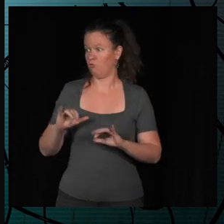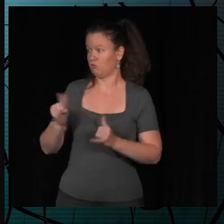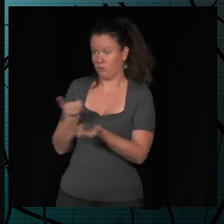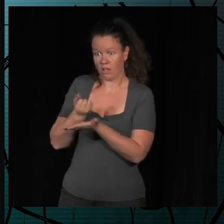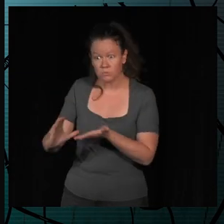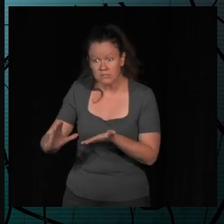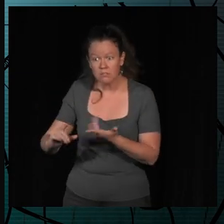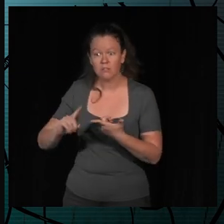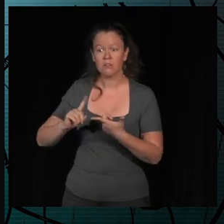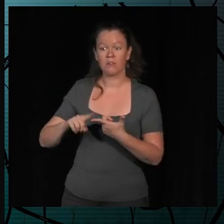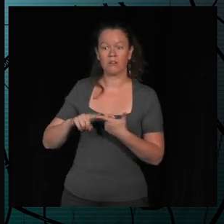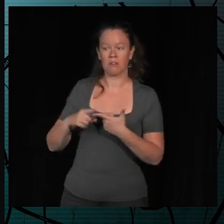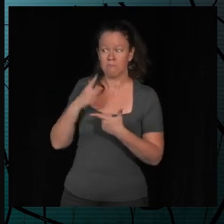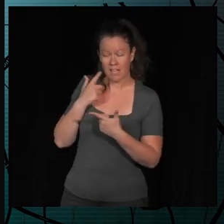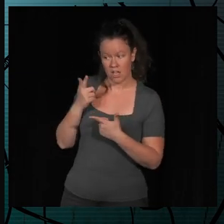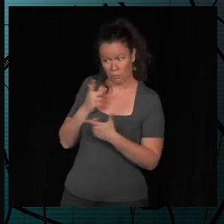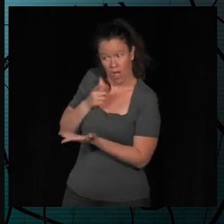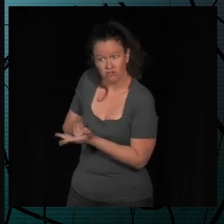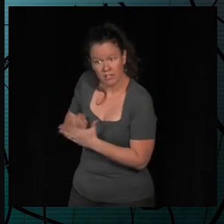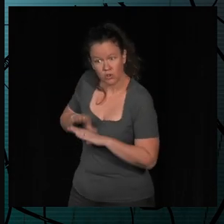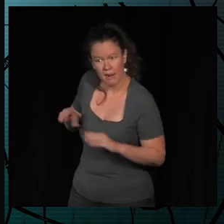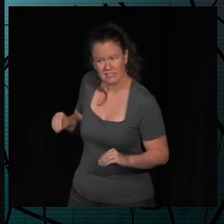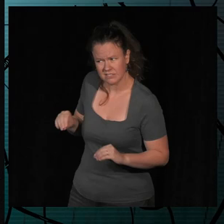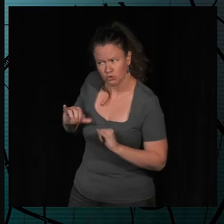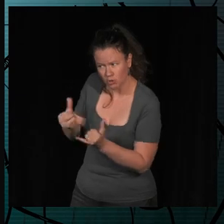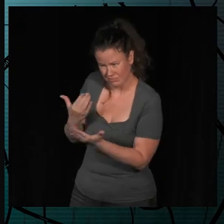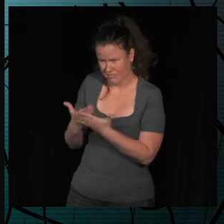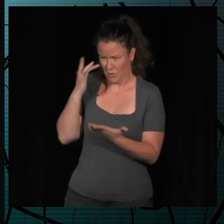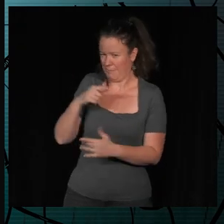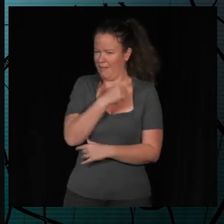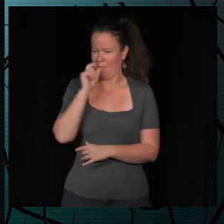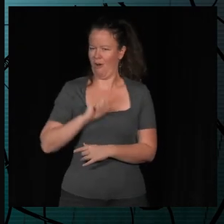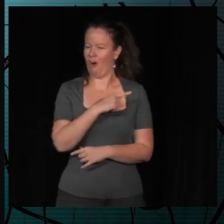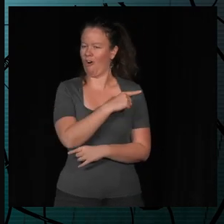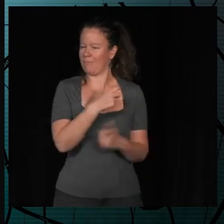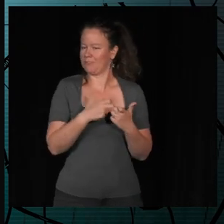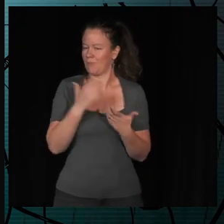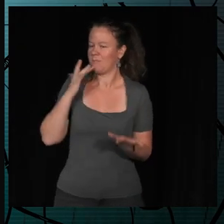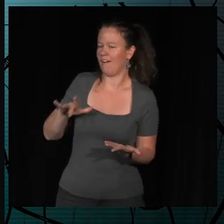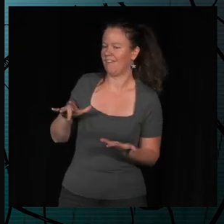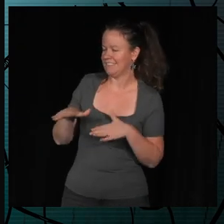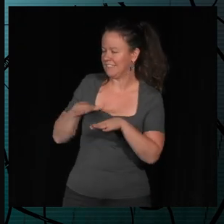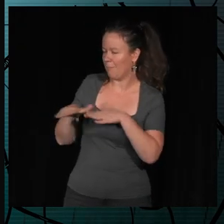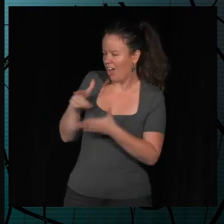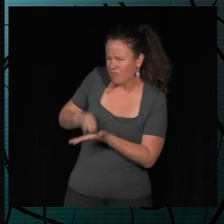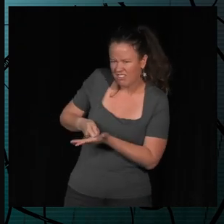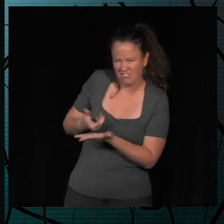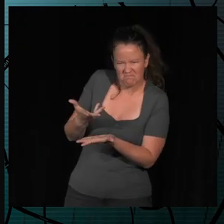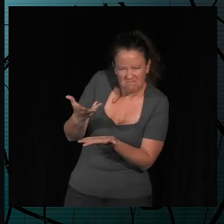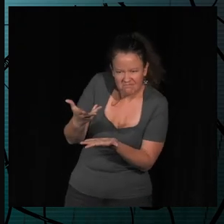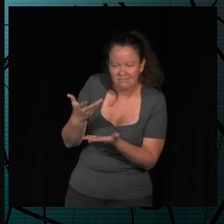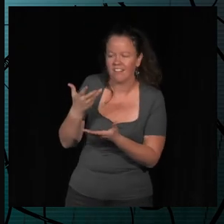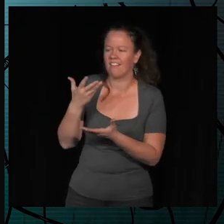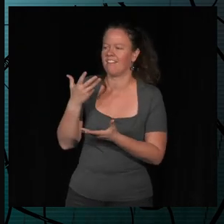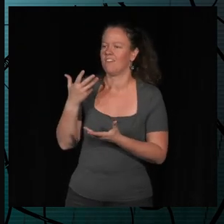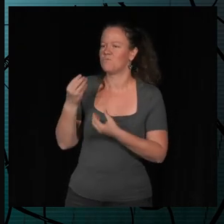c'est des modèles économique que les parents connaissent un petit peu moins donc ils sont des fois moins en capacité de protéger leurs enfant ENF aussi de de tout